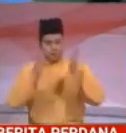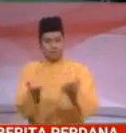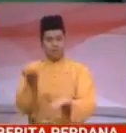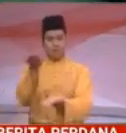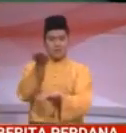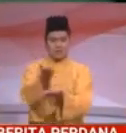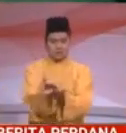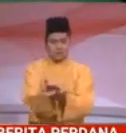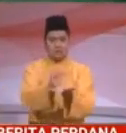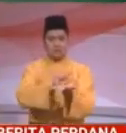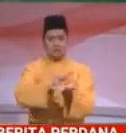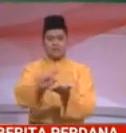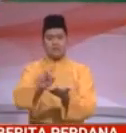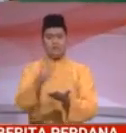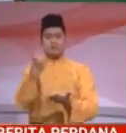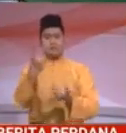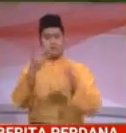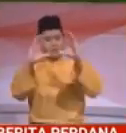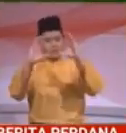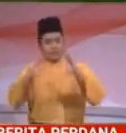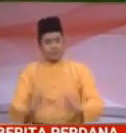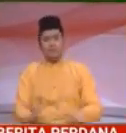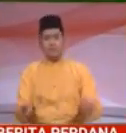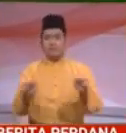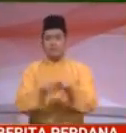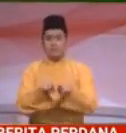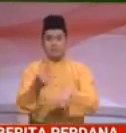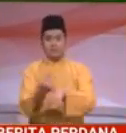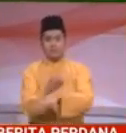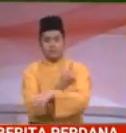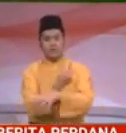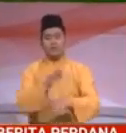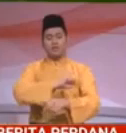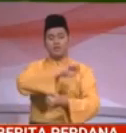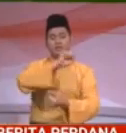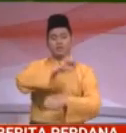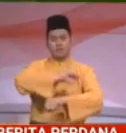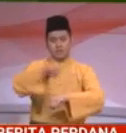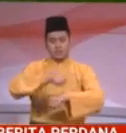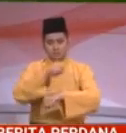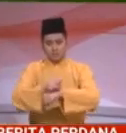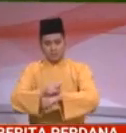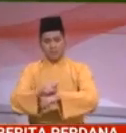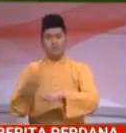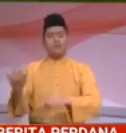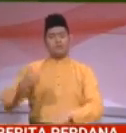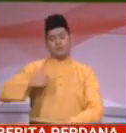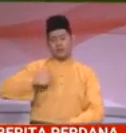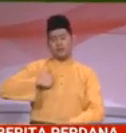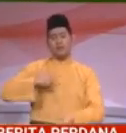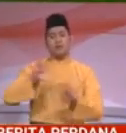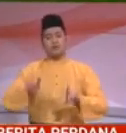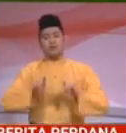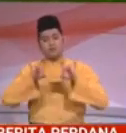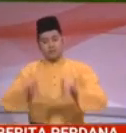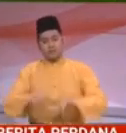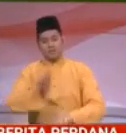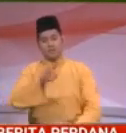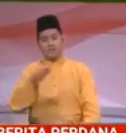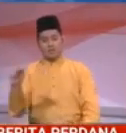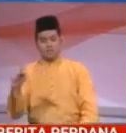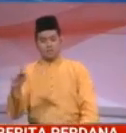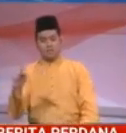dua peringkat sama seperti sistem yang digunakan di Singapura, Kanada, Australia dan United Kingdom. Menerusinya,